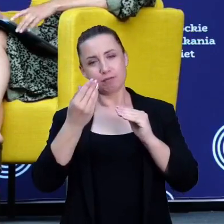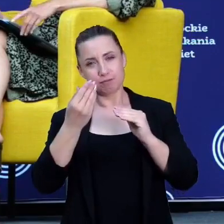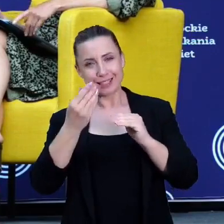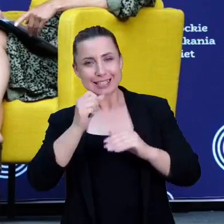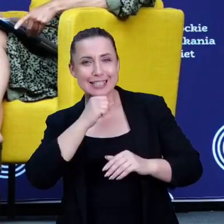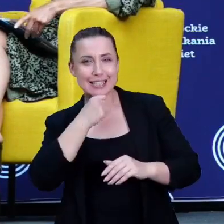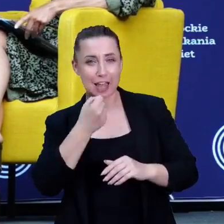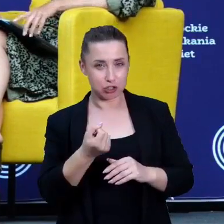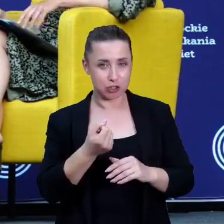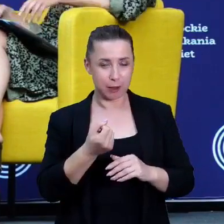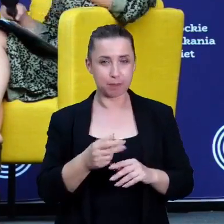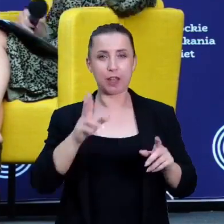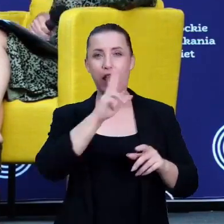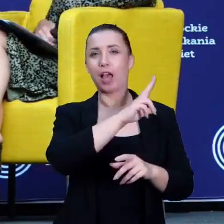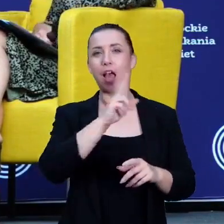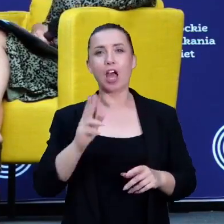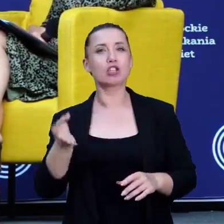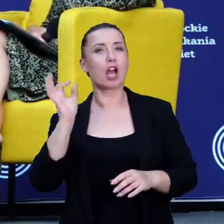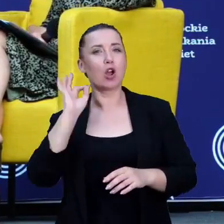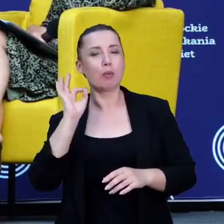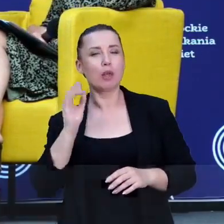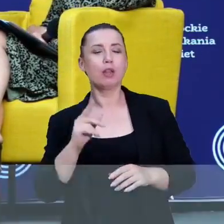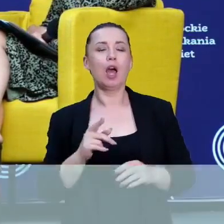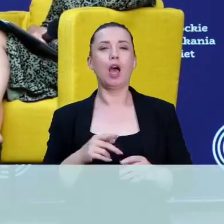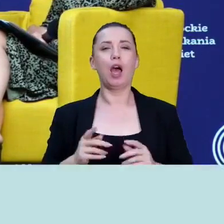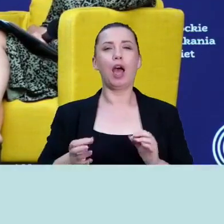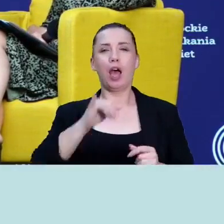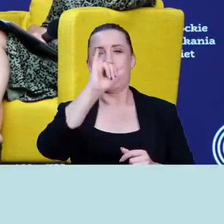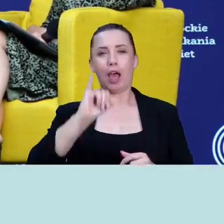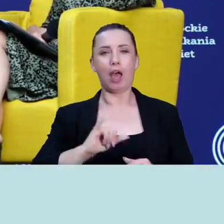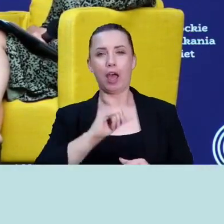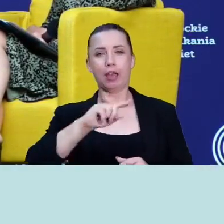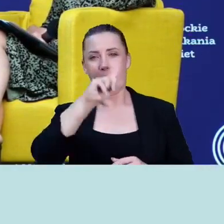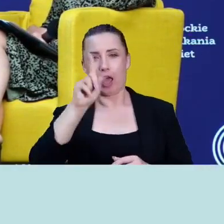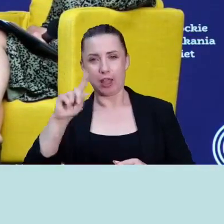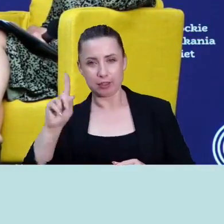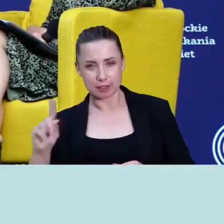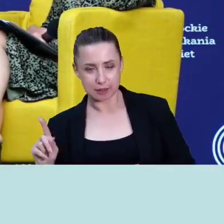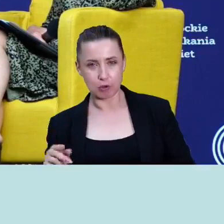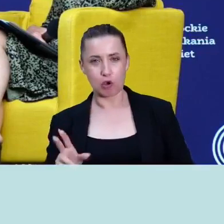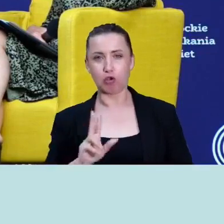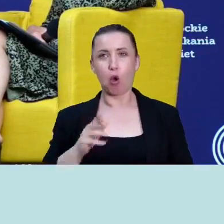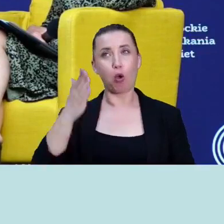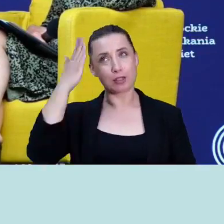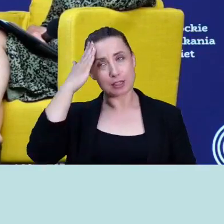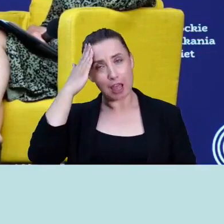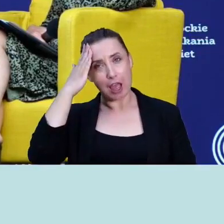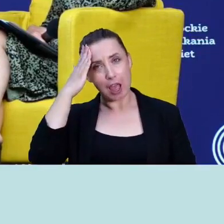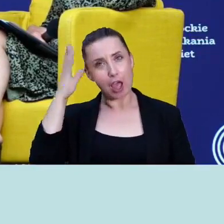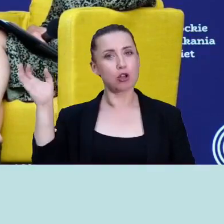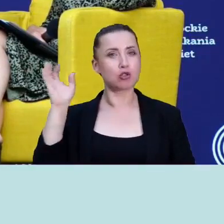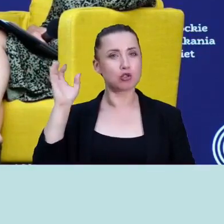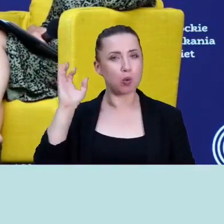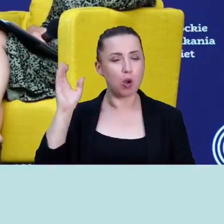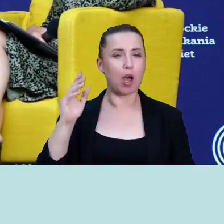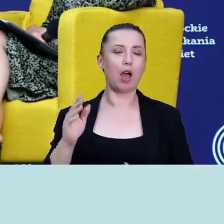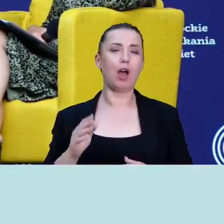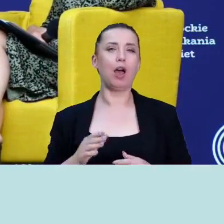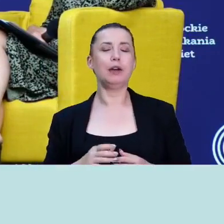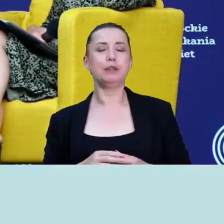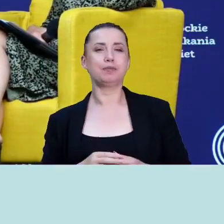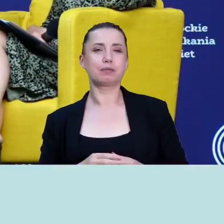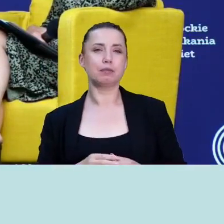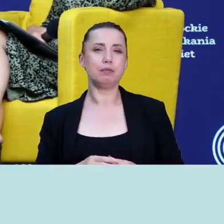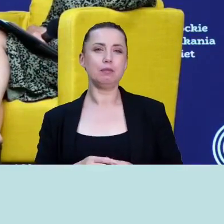które jazzowe, które na pewno Państwo macie gdzieś w swoim uchu albo w sercu, takie jak Ella Fitzgerald czy